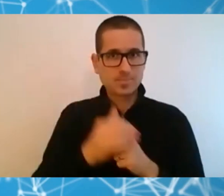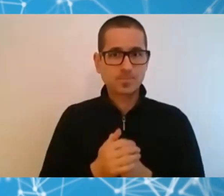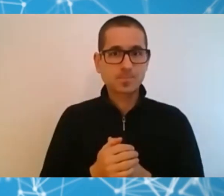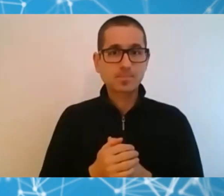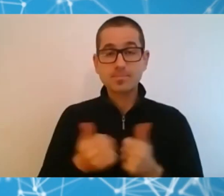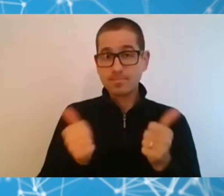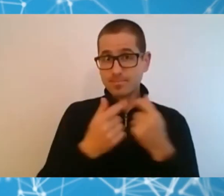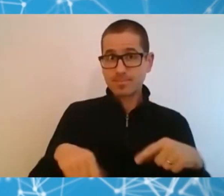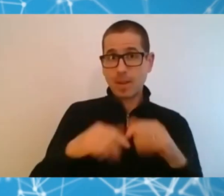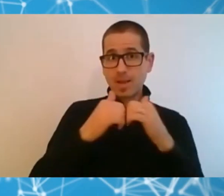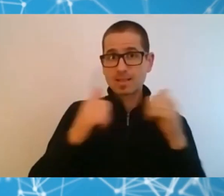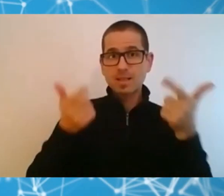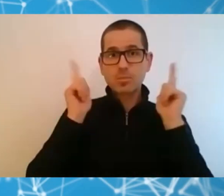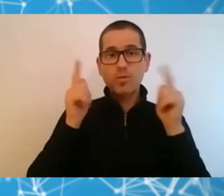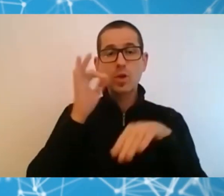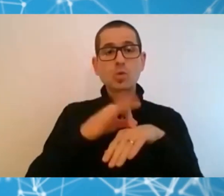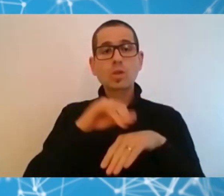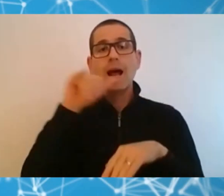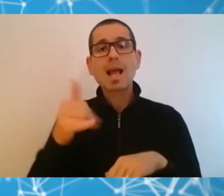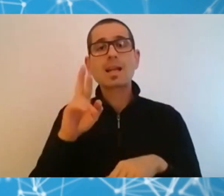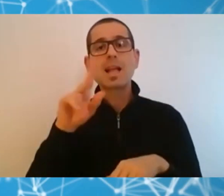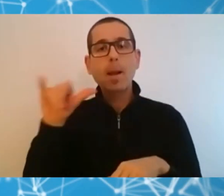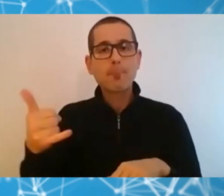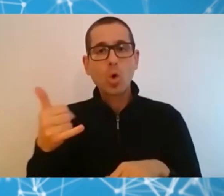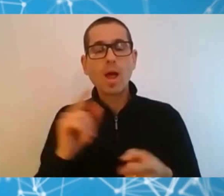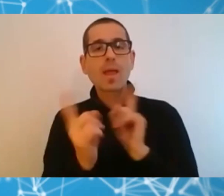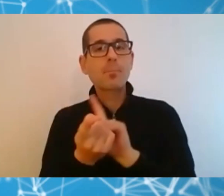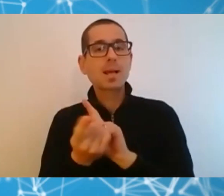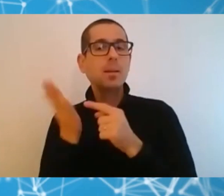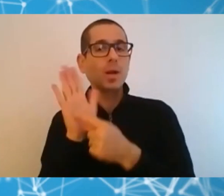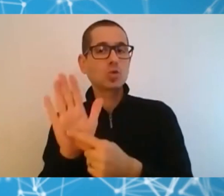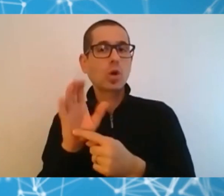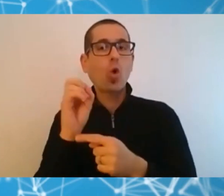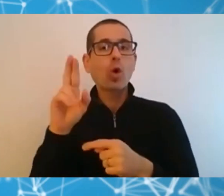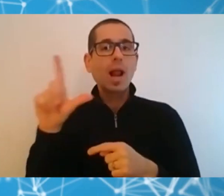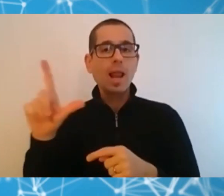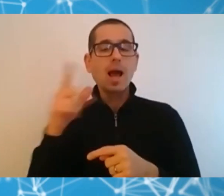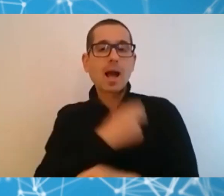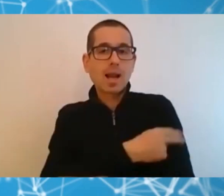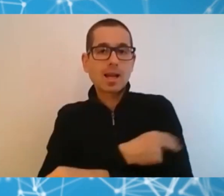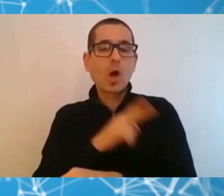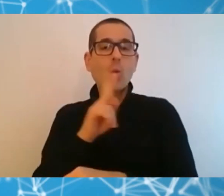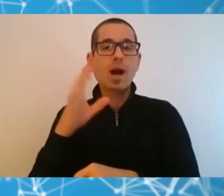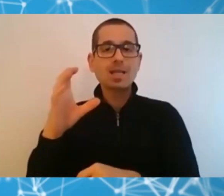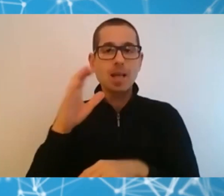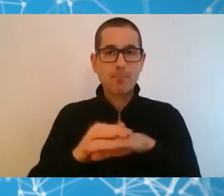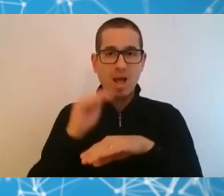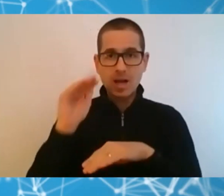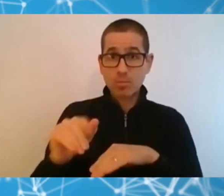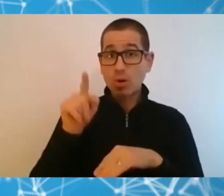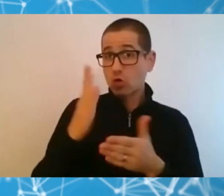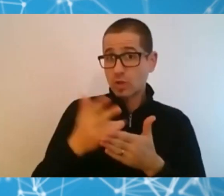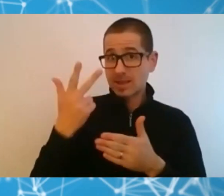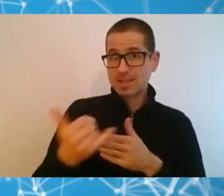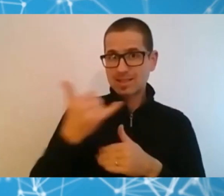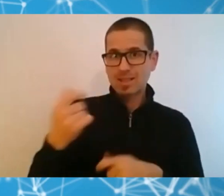je izredni profesor dr. Janez Rebolj, namestnik predstojnika ORL klinike na UKC Maribor, ki se že 30 let